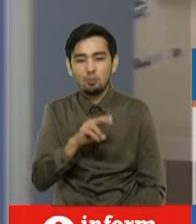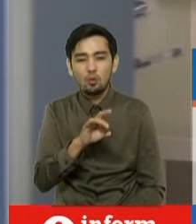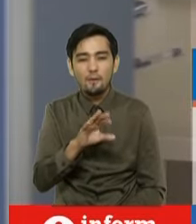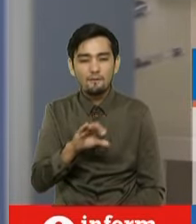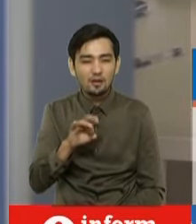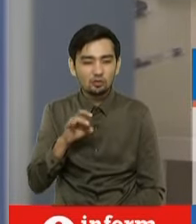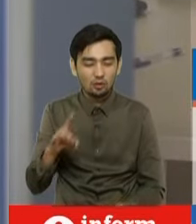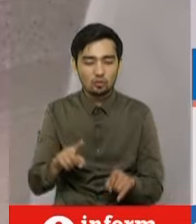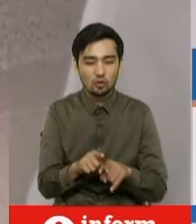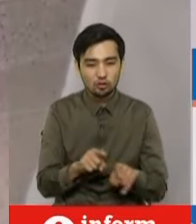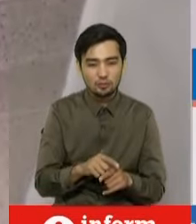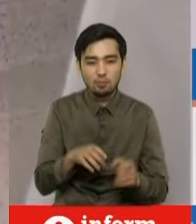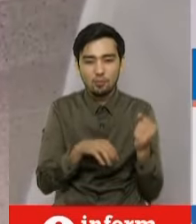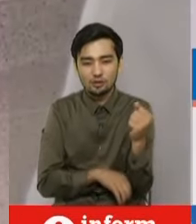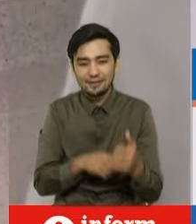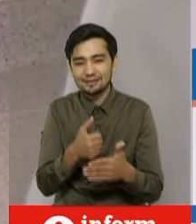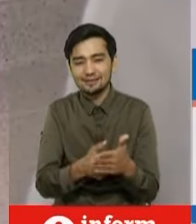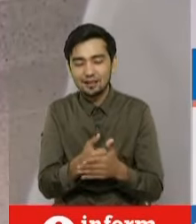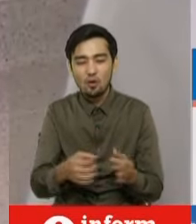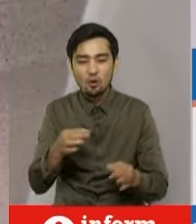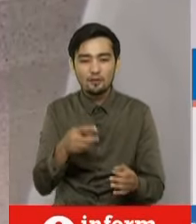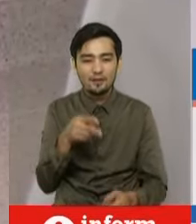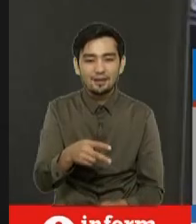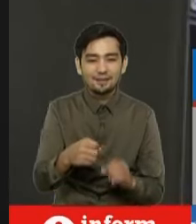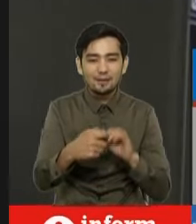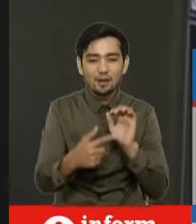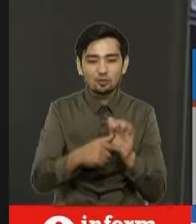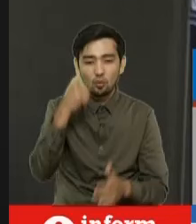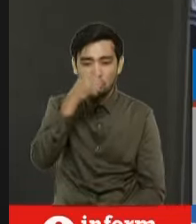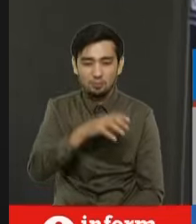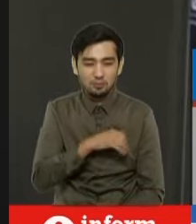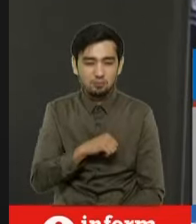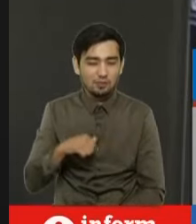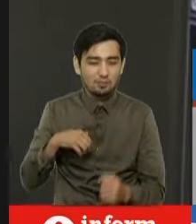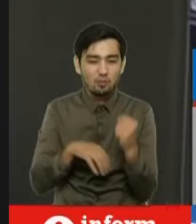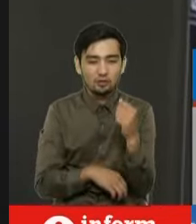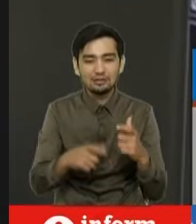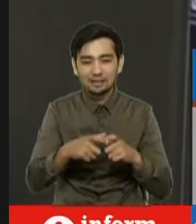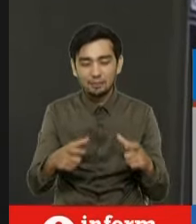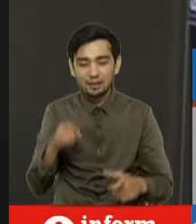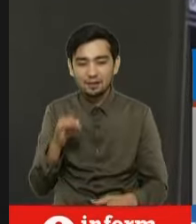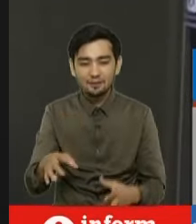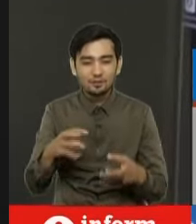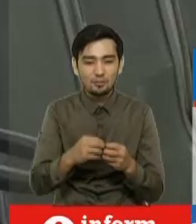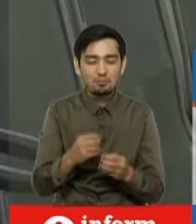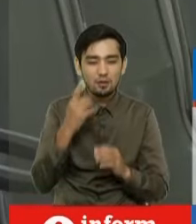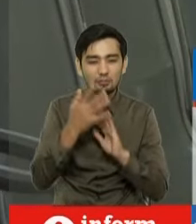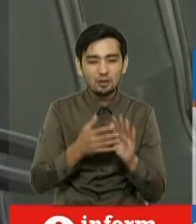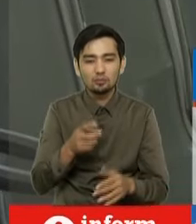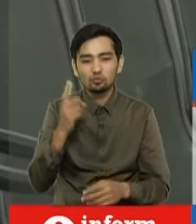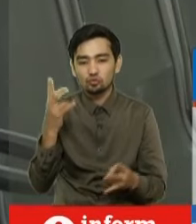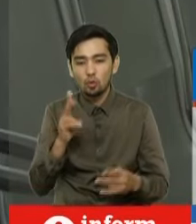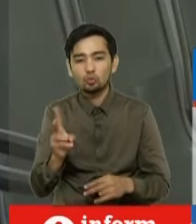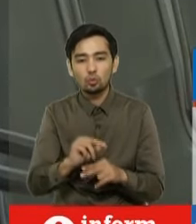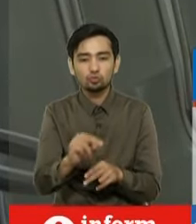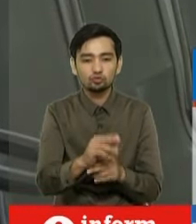аттестация. Последнюю независимую оценку проводили еще в 2017 году. Важно понять, кто сегодня преподает в медвузах,